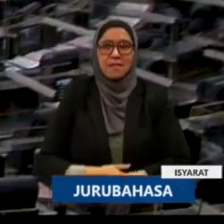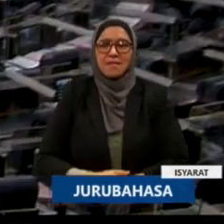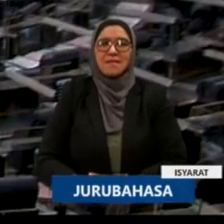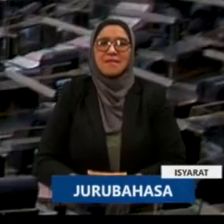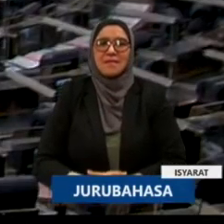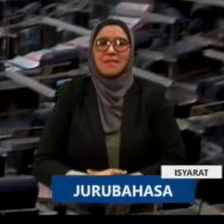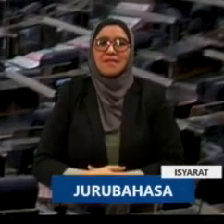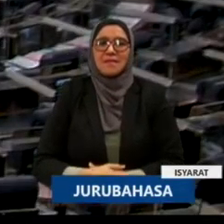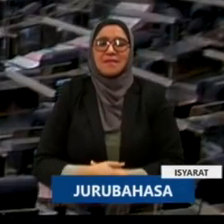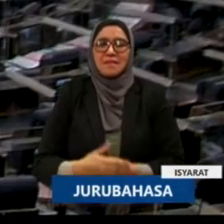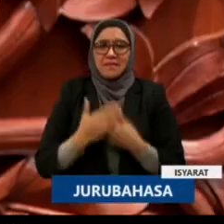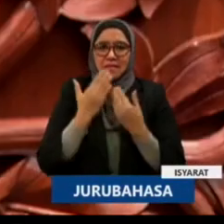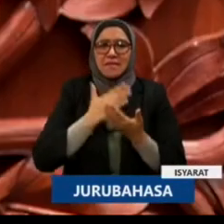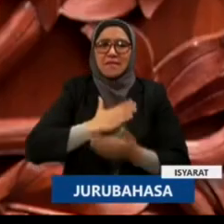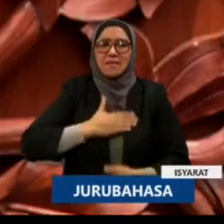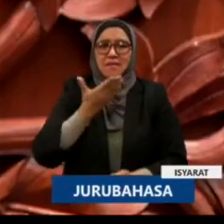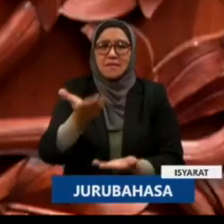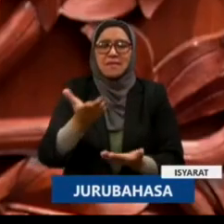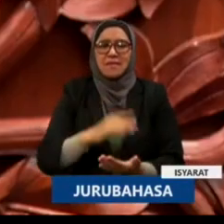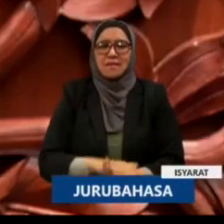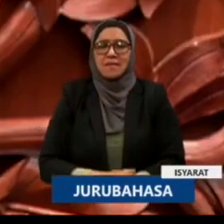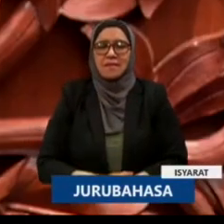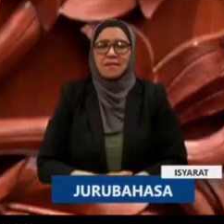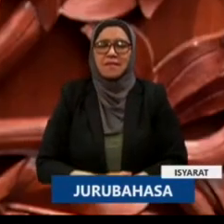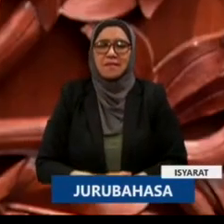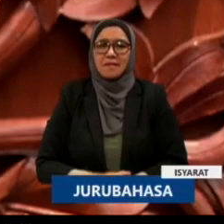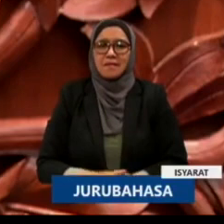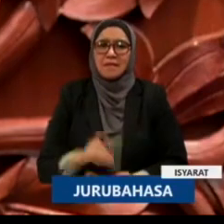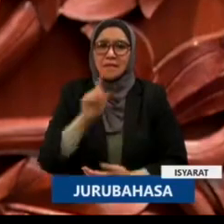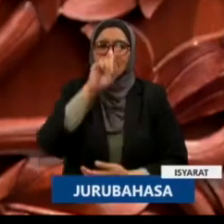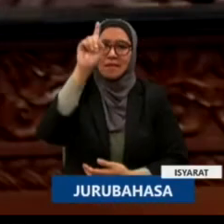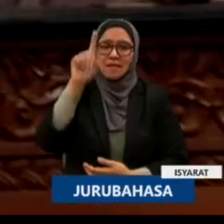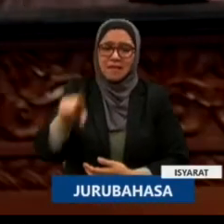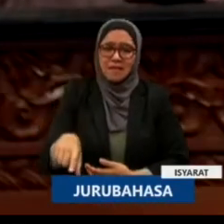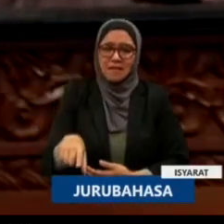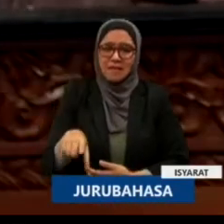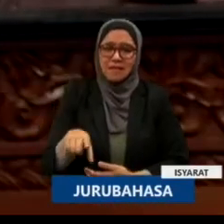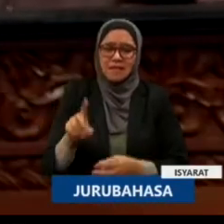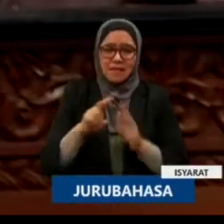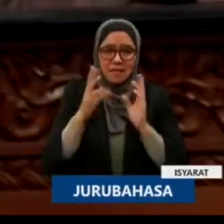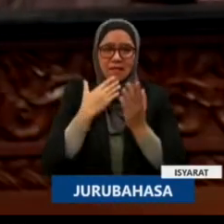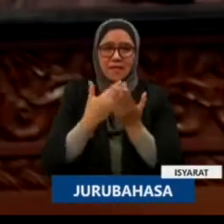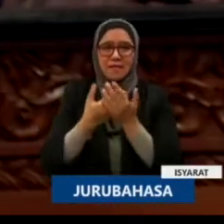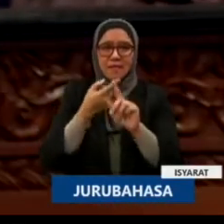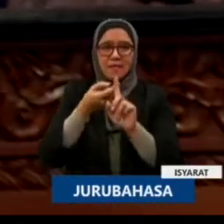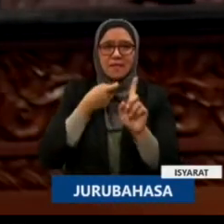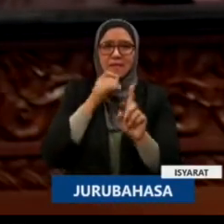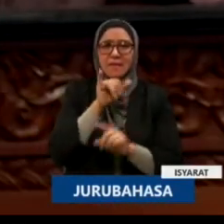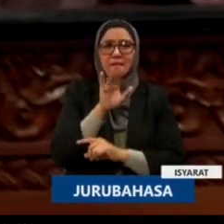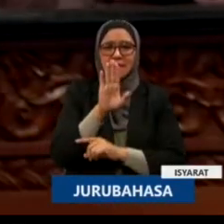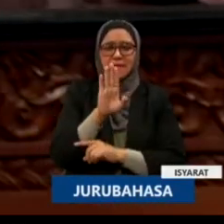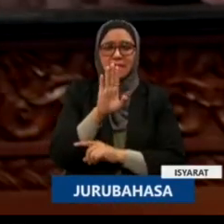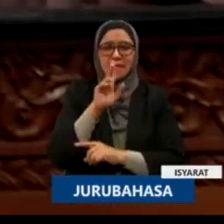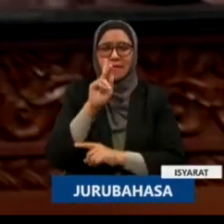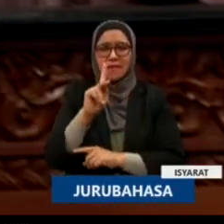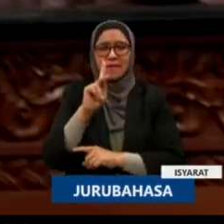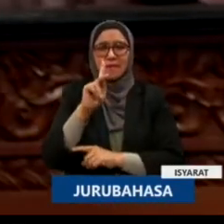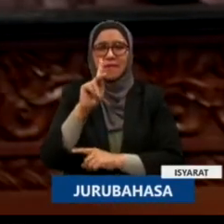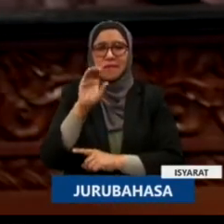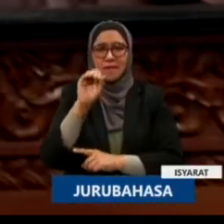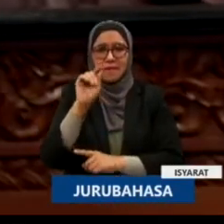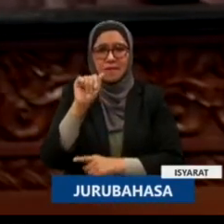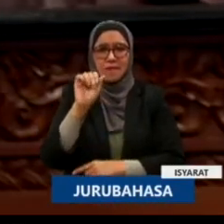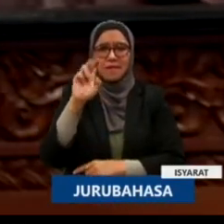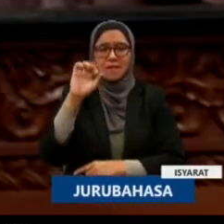menteri satu ini jumlah seseorang tambah yang cukup baik dari WB kota samarahan untuk lumayan hormat dari